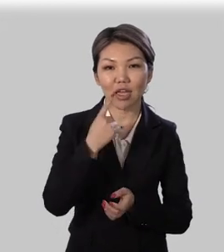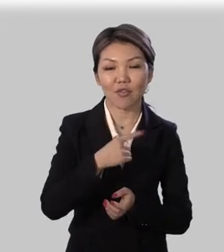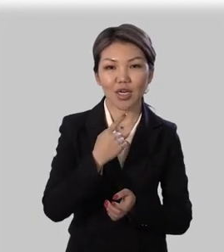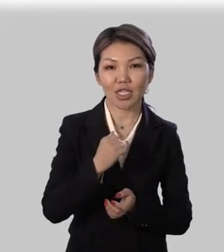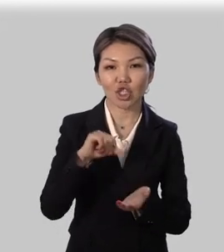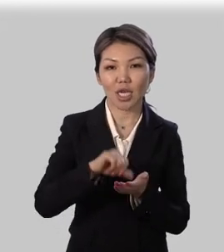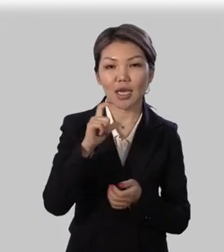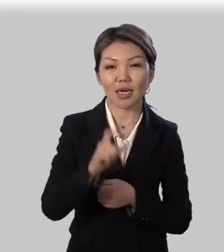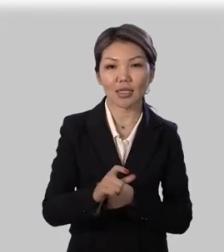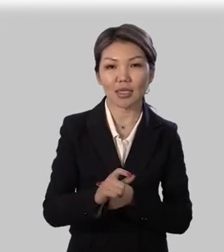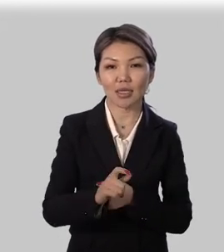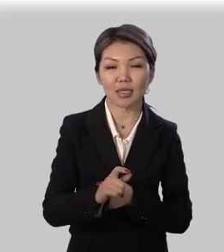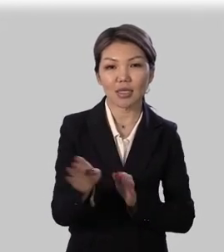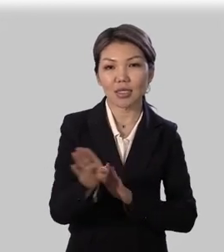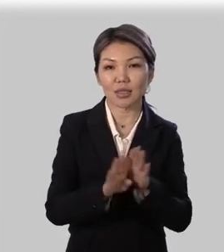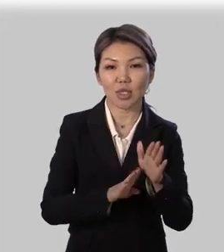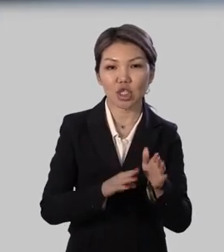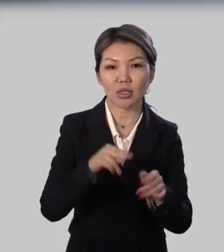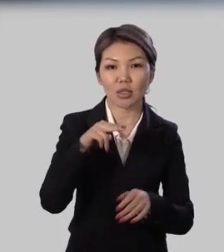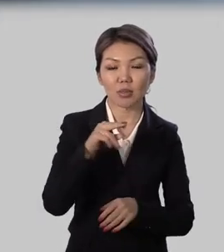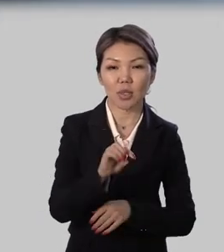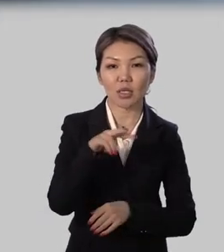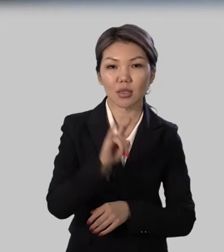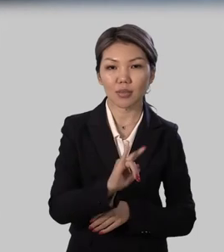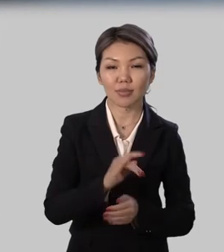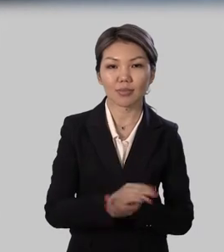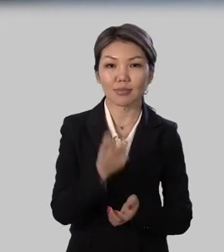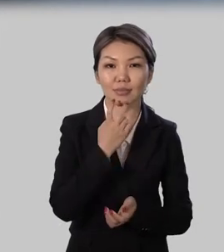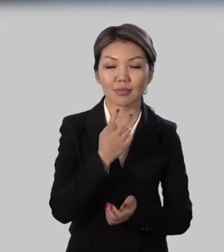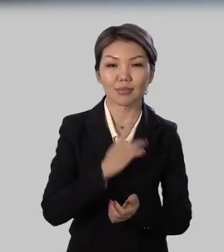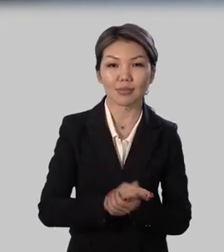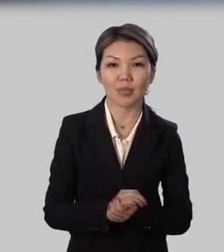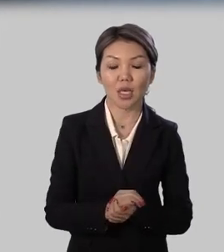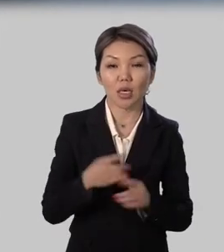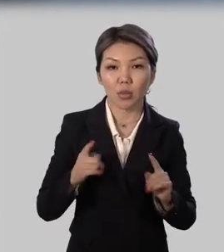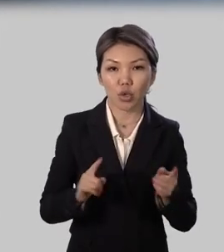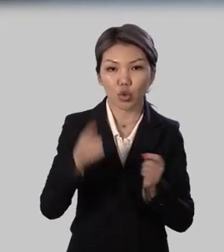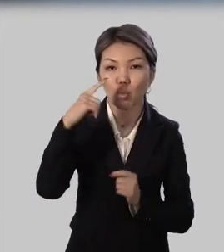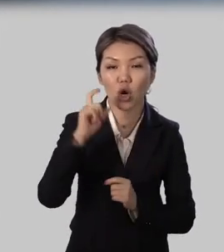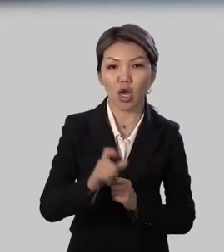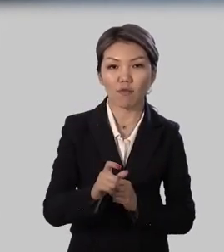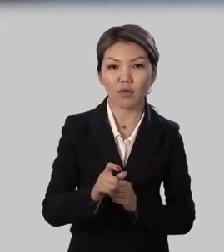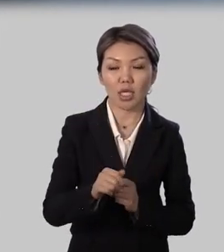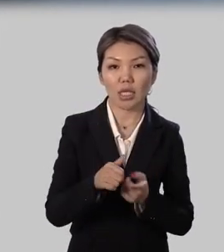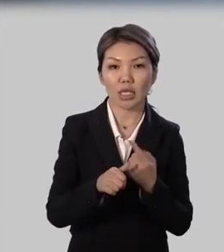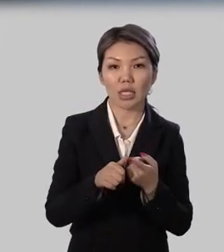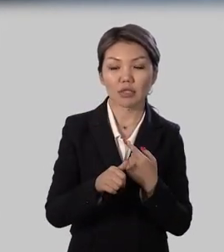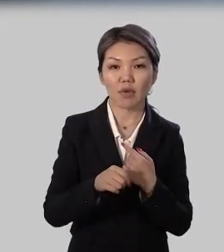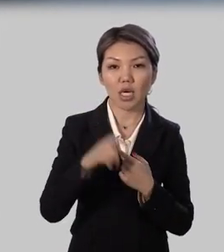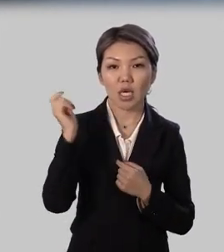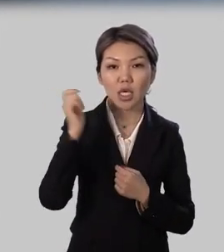сплошные первы как вы думаете почему автор назвал дождевую каплю